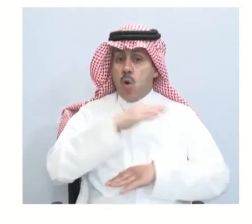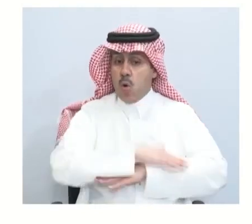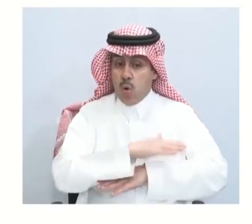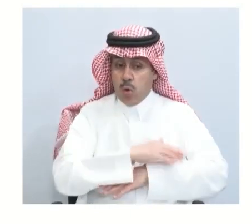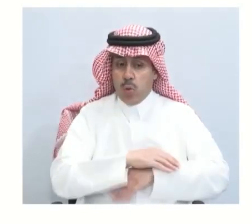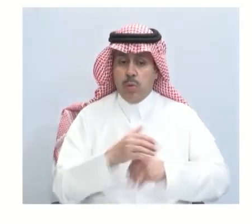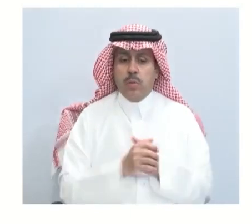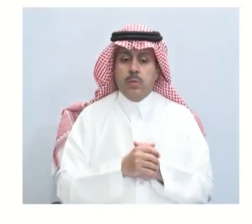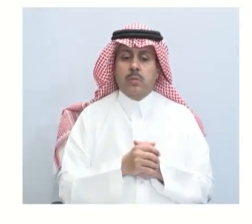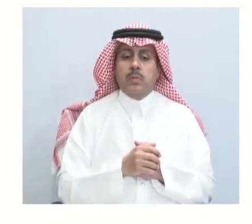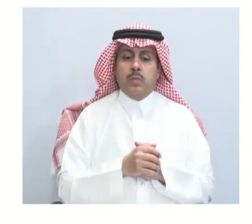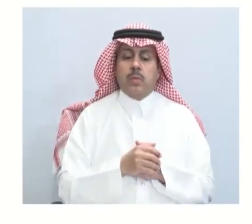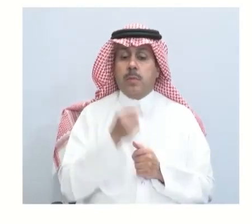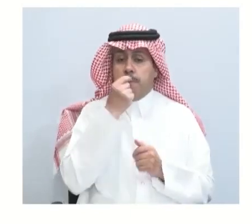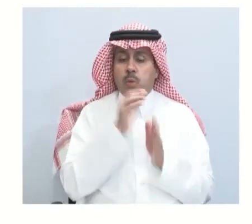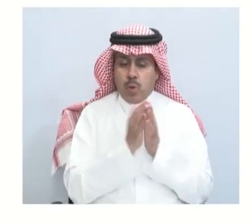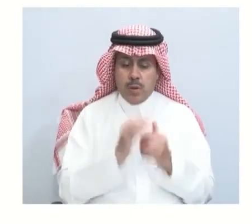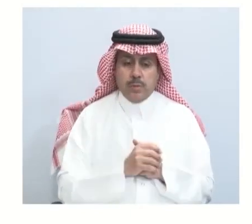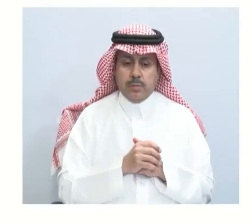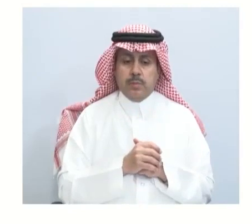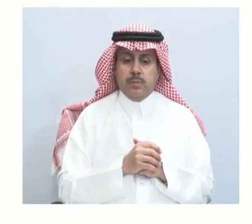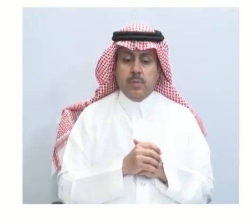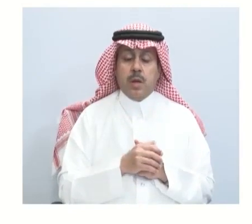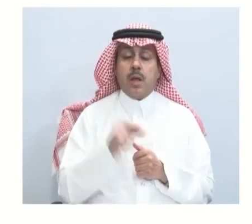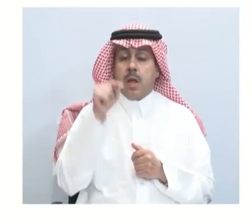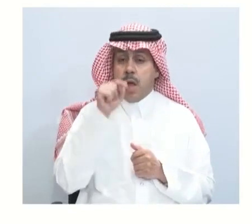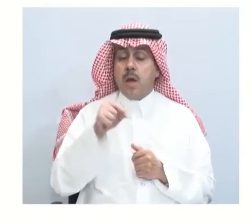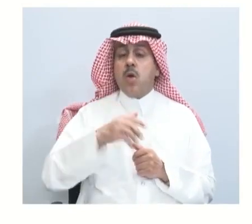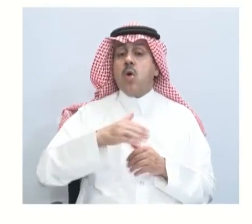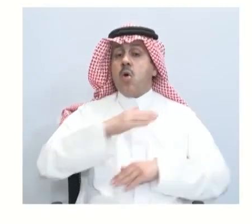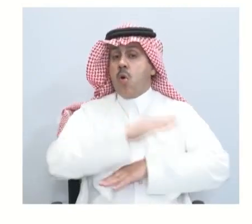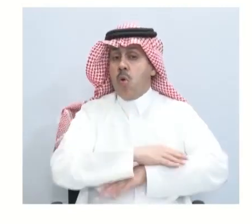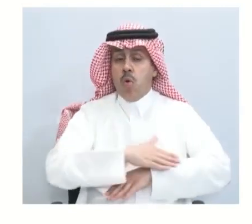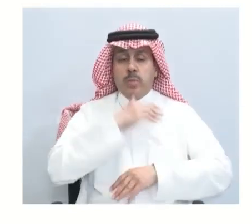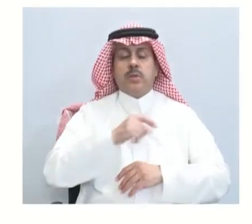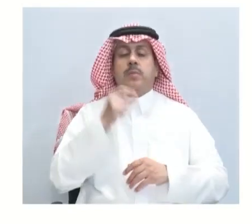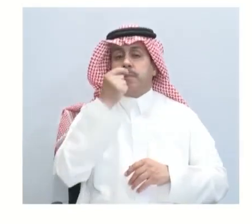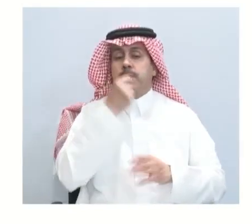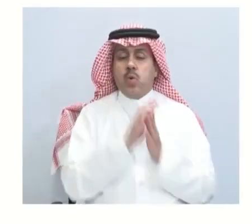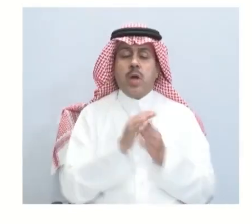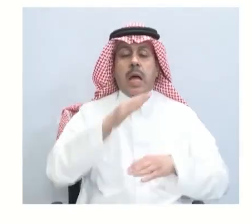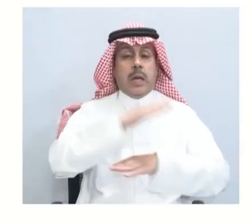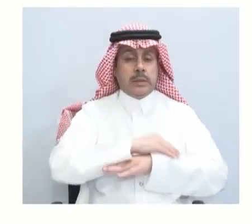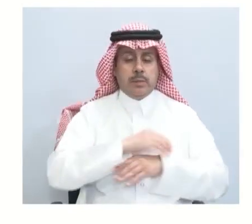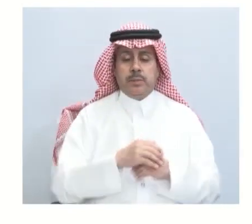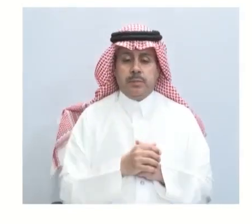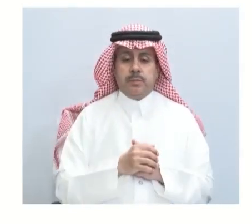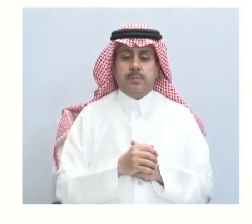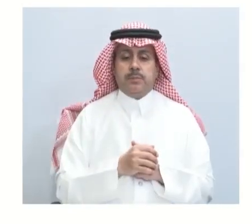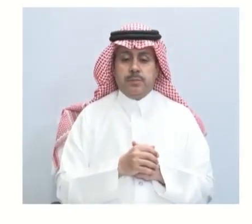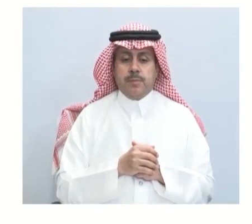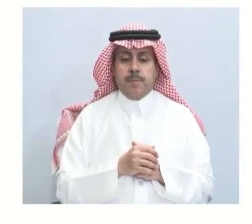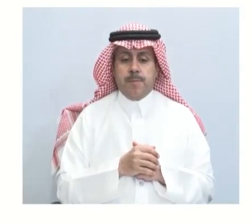الصلاه والسلام كان هو القران اي كان عليه الصلاه والسلام متادبا باداب القران و متخلق